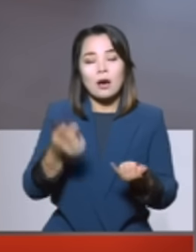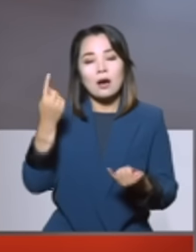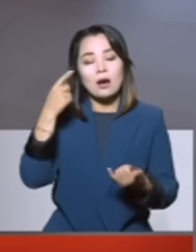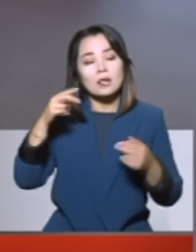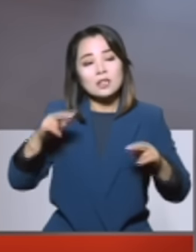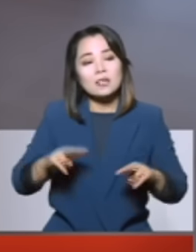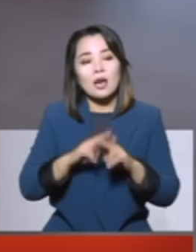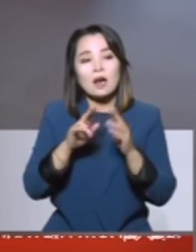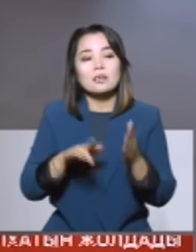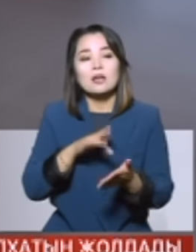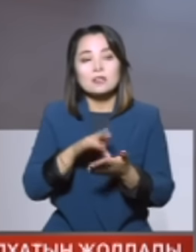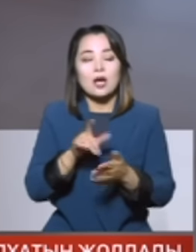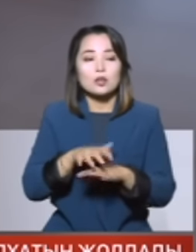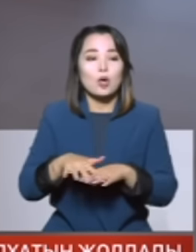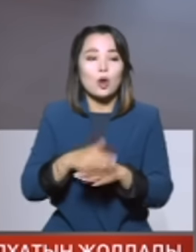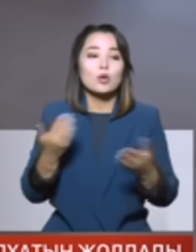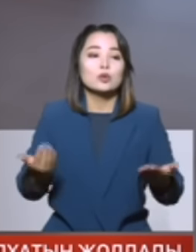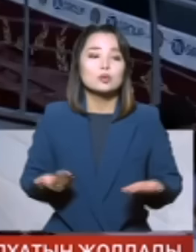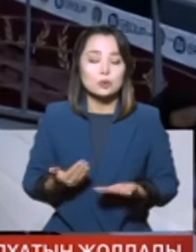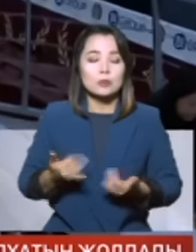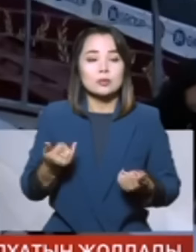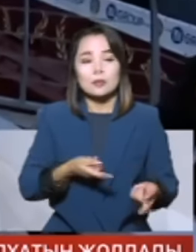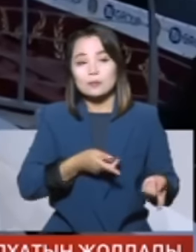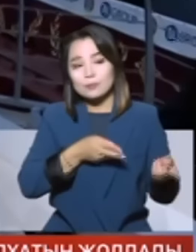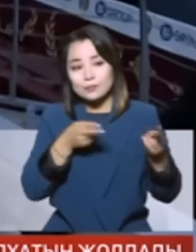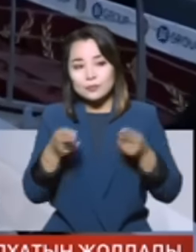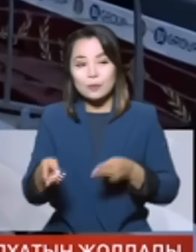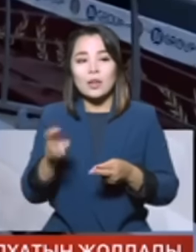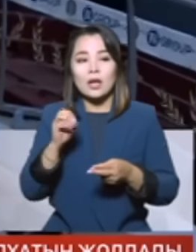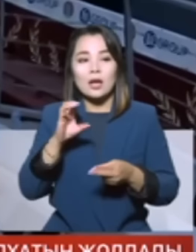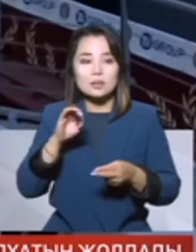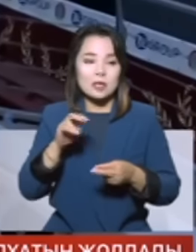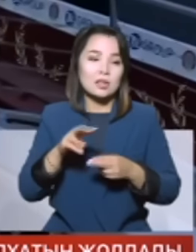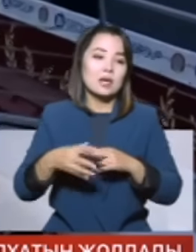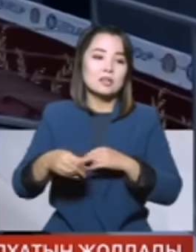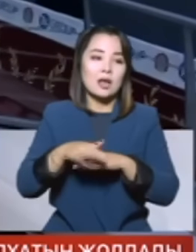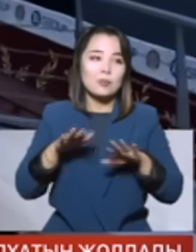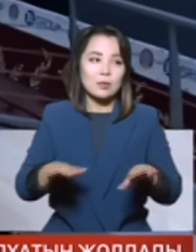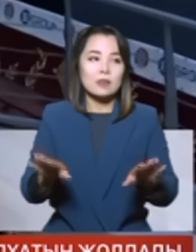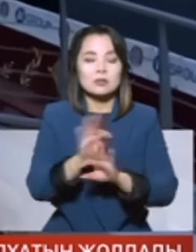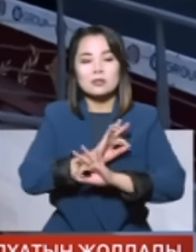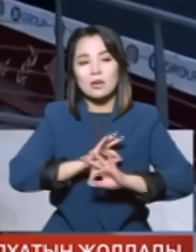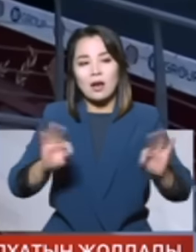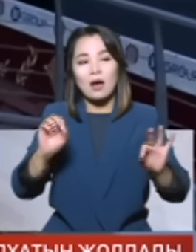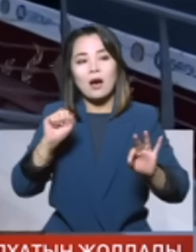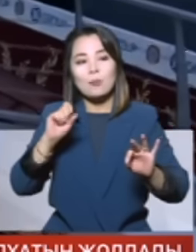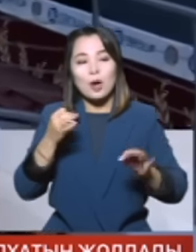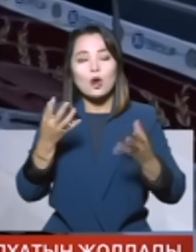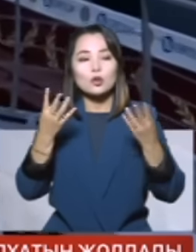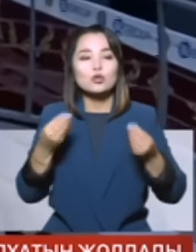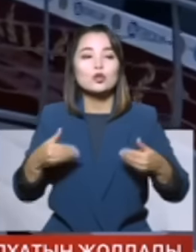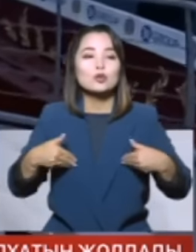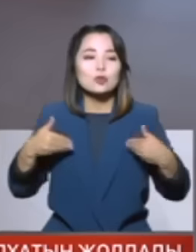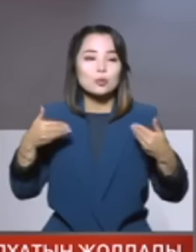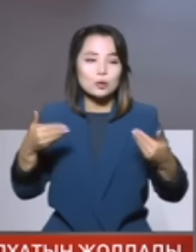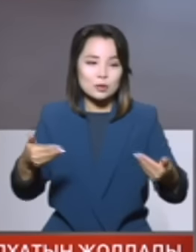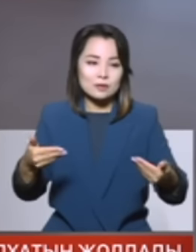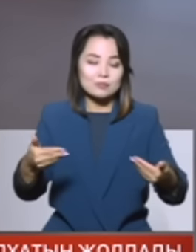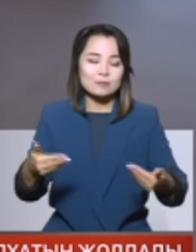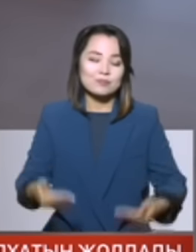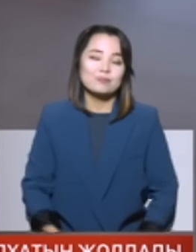қазір Есілдің жағасына келіңіздер. Бұл жердегі атмосфера керемет. Абай күні құтты болсын.